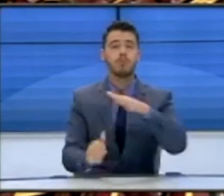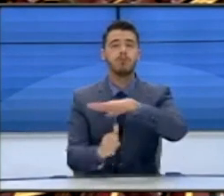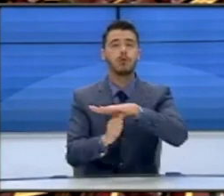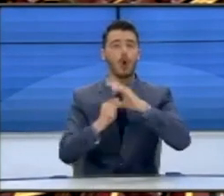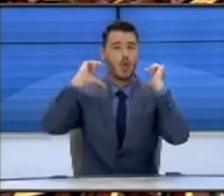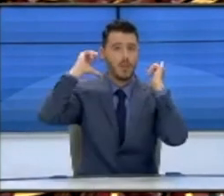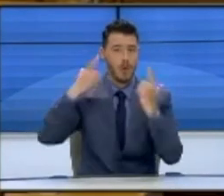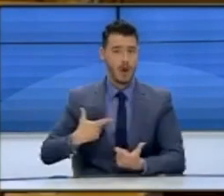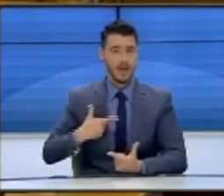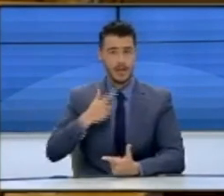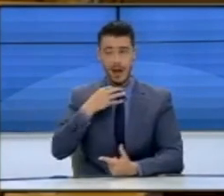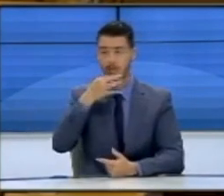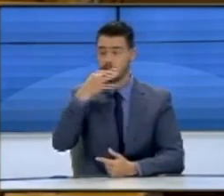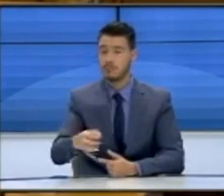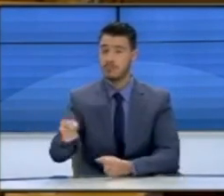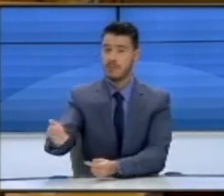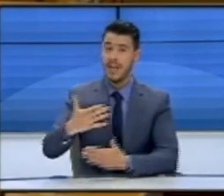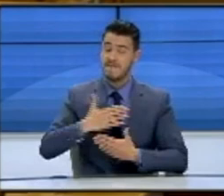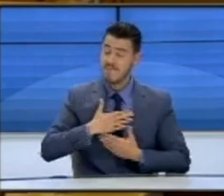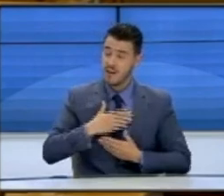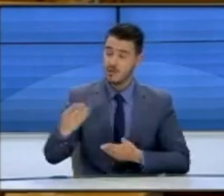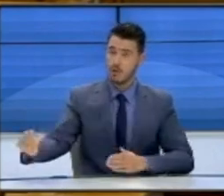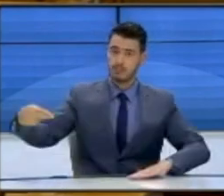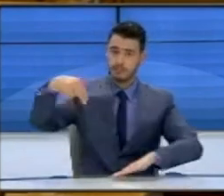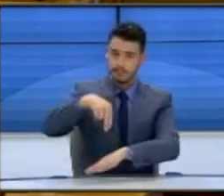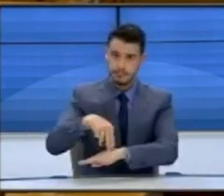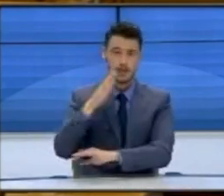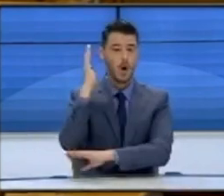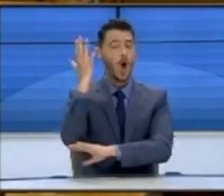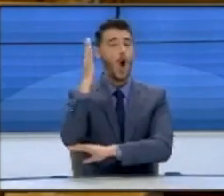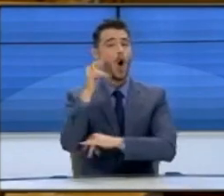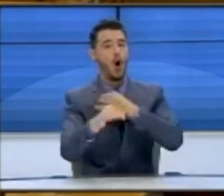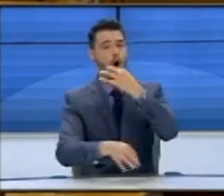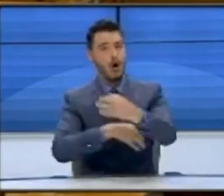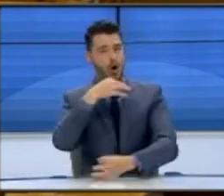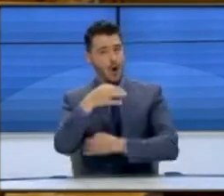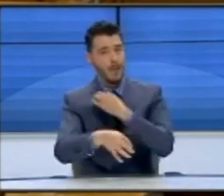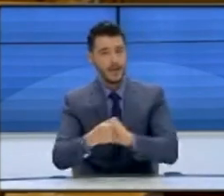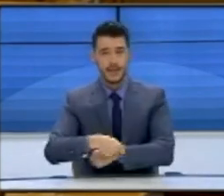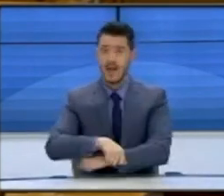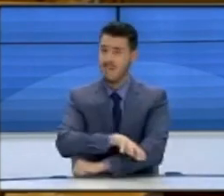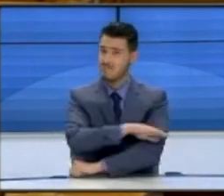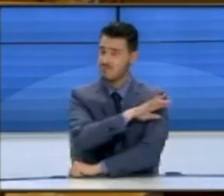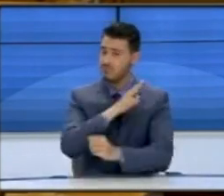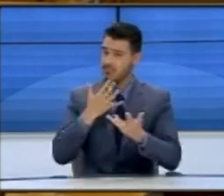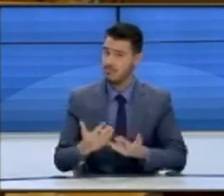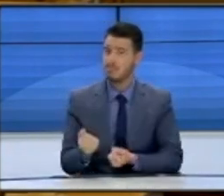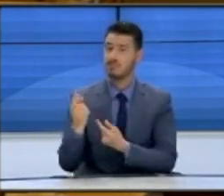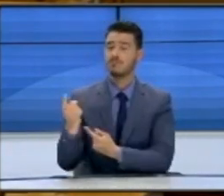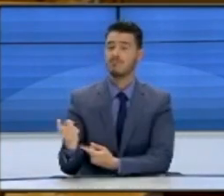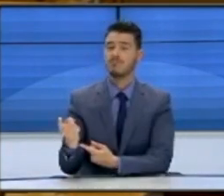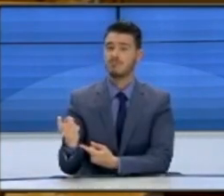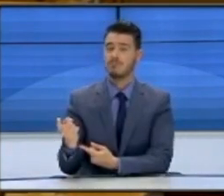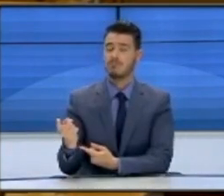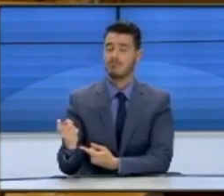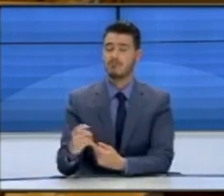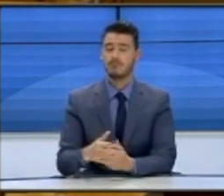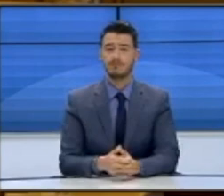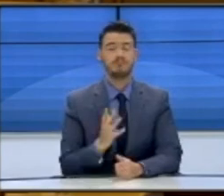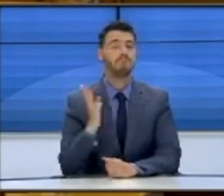σημερινή σας παρουσία στο Κοινοβούλιο και για την εμπνευσμένη ομιλία σας.